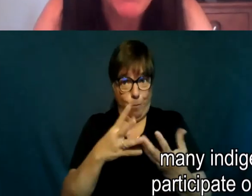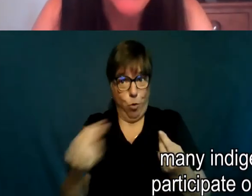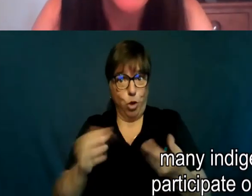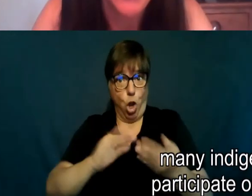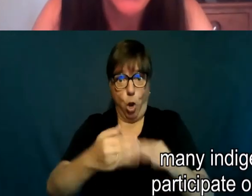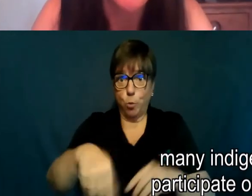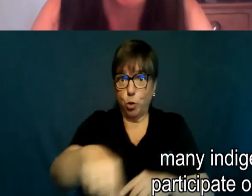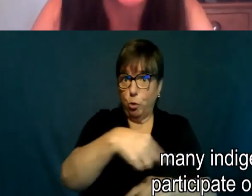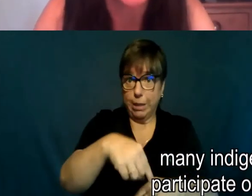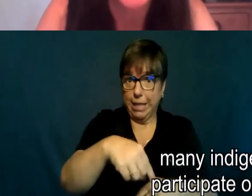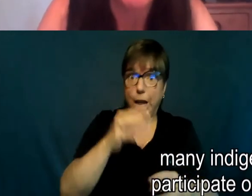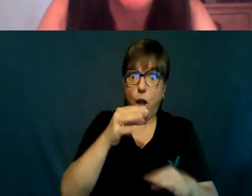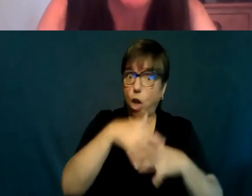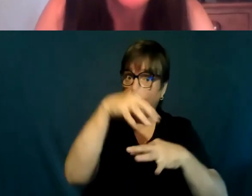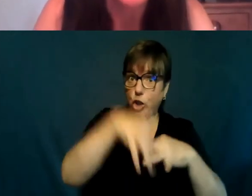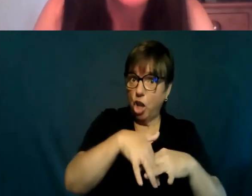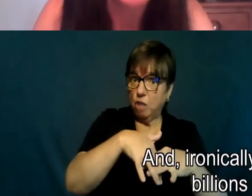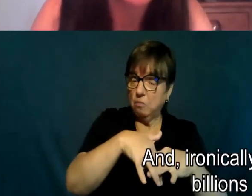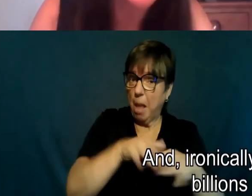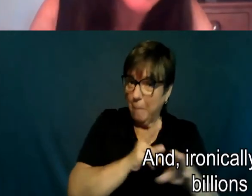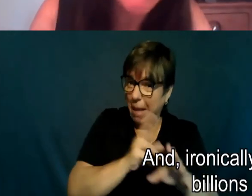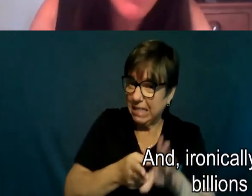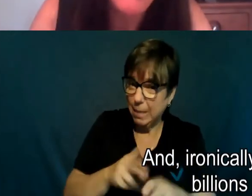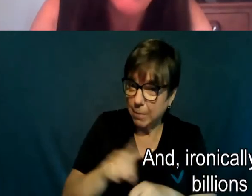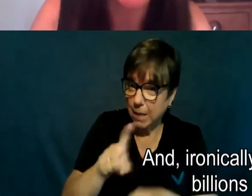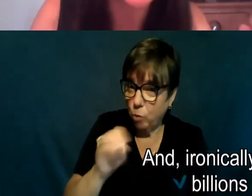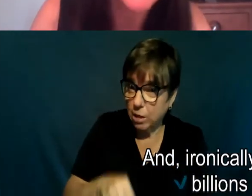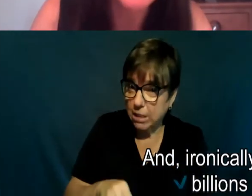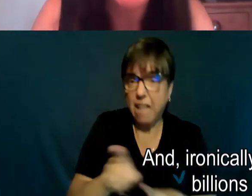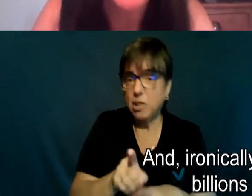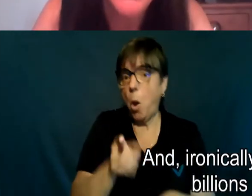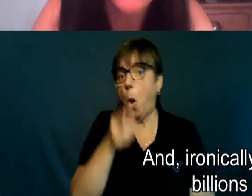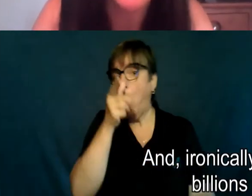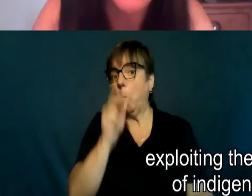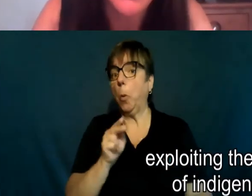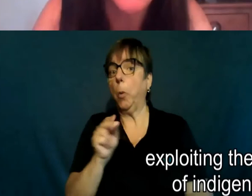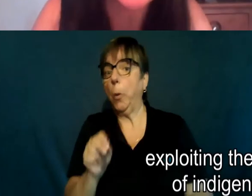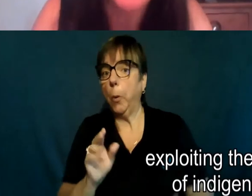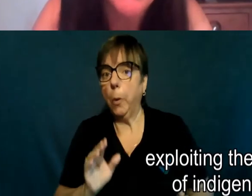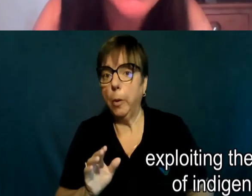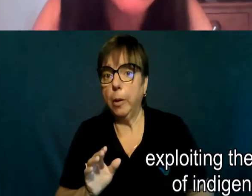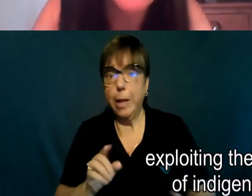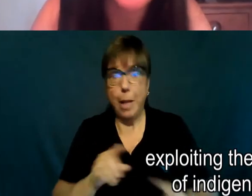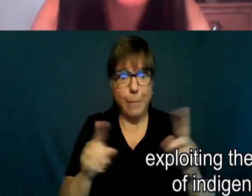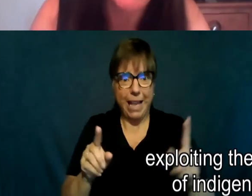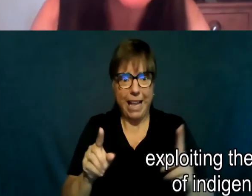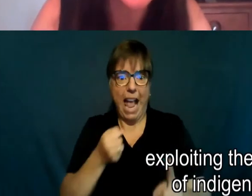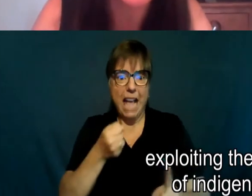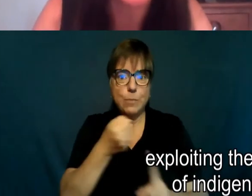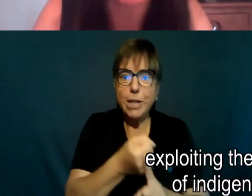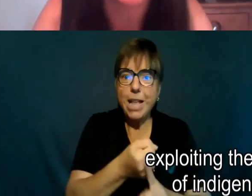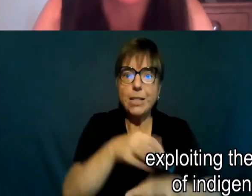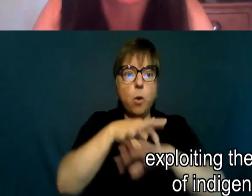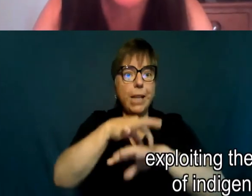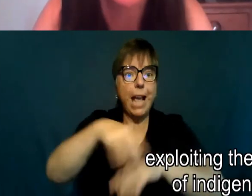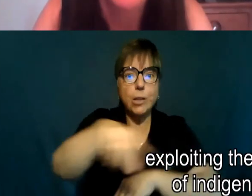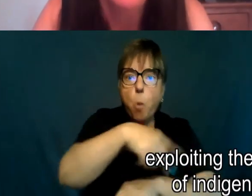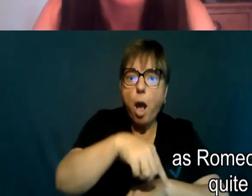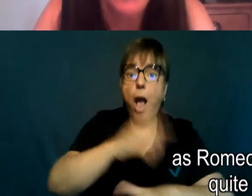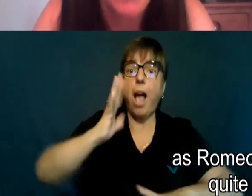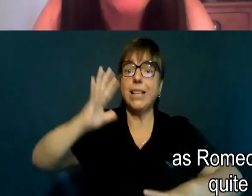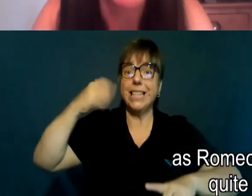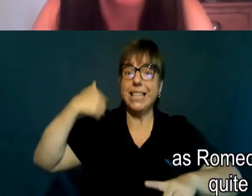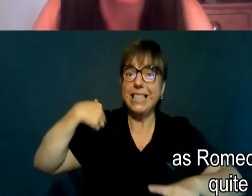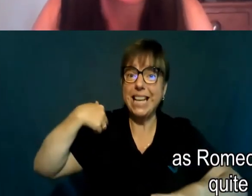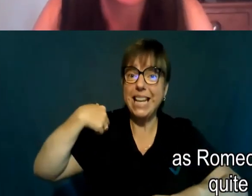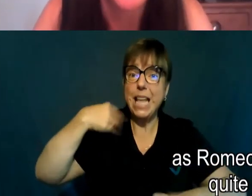participent que marginalement. Et ironiquement, alors qu tire des milliards de dollars de l'exploitation des territoires ancestraux des peuples autochtones,